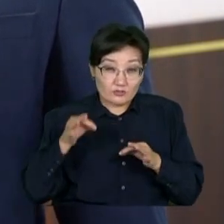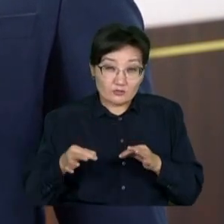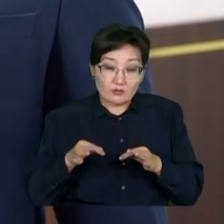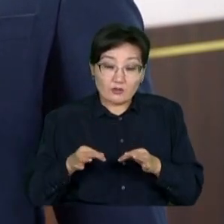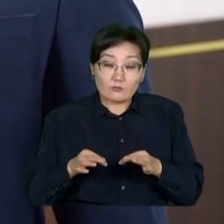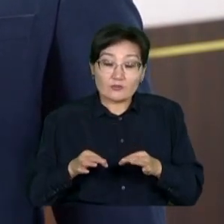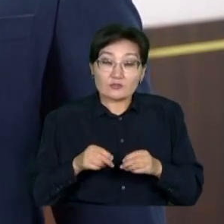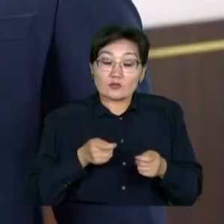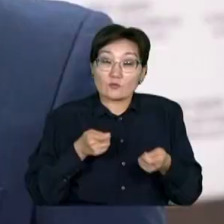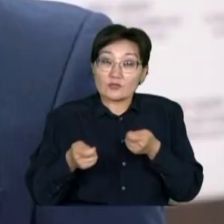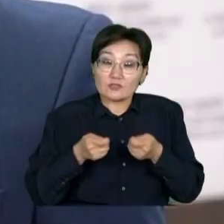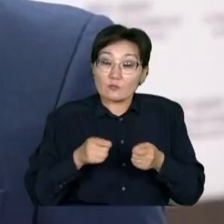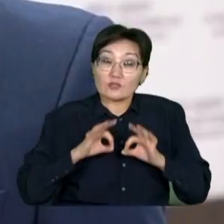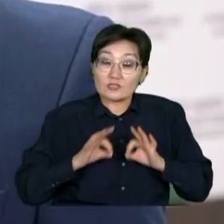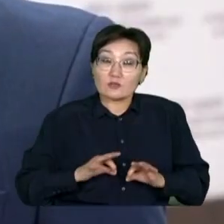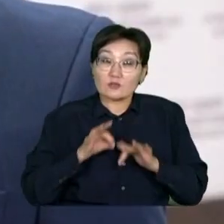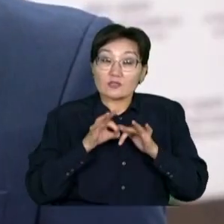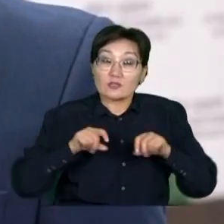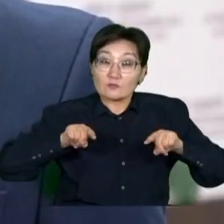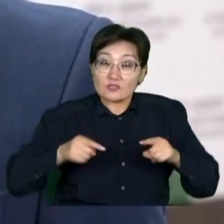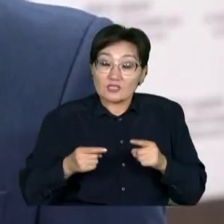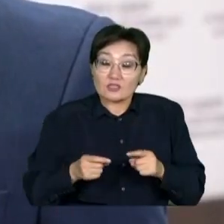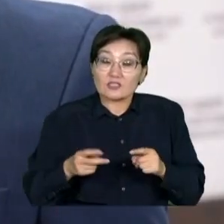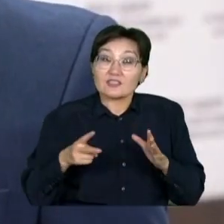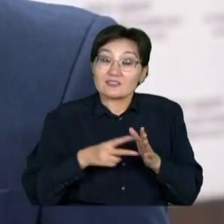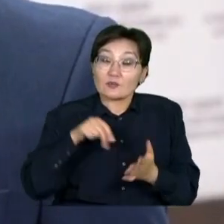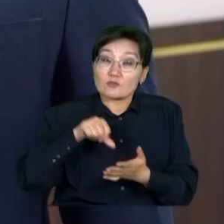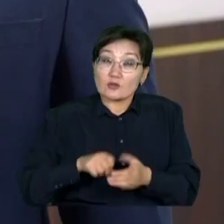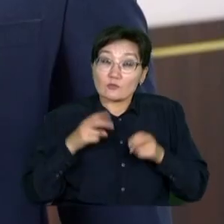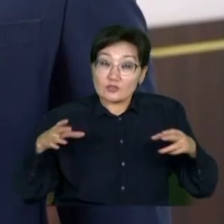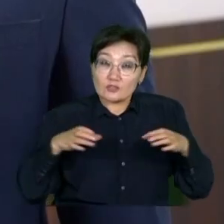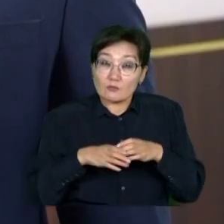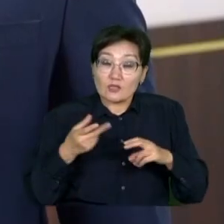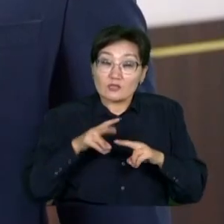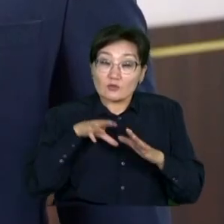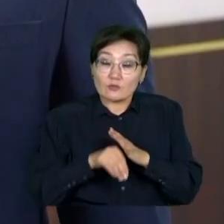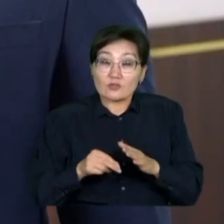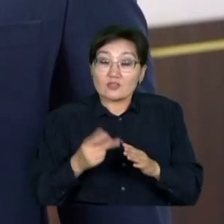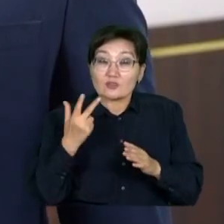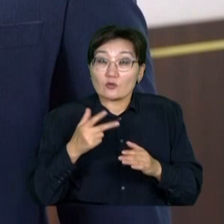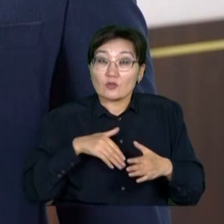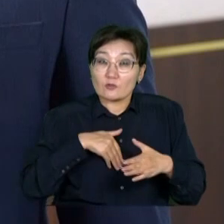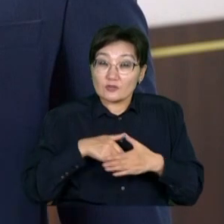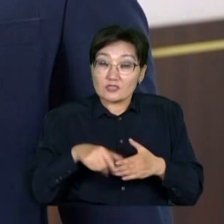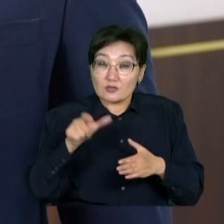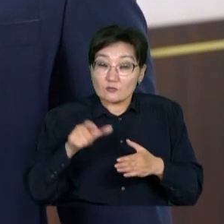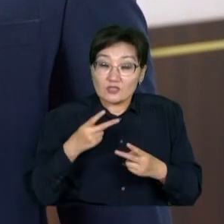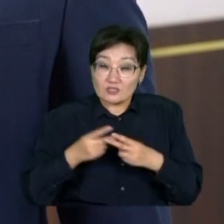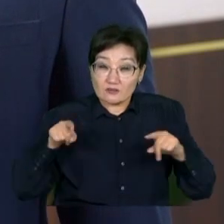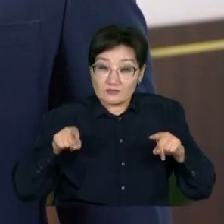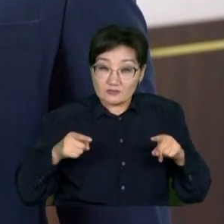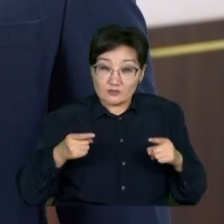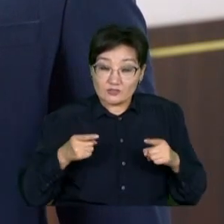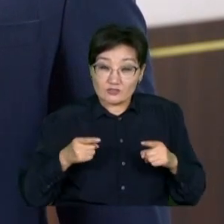при координации прокуратуры задержано 7 членов преступной группы, из которых трое наиболее активных участников водворены в